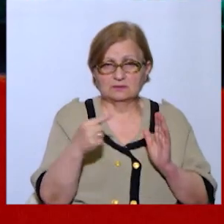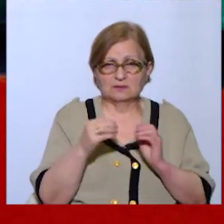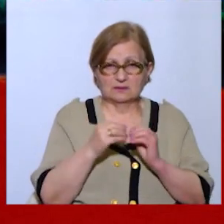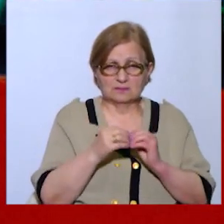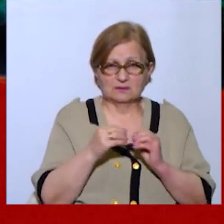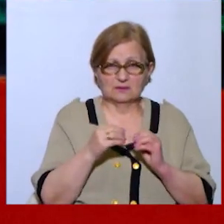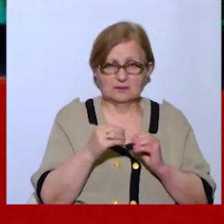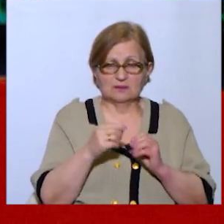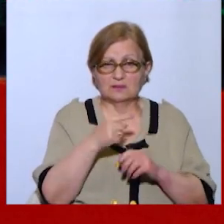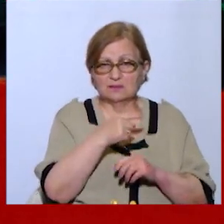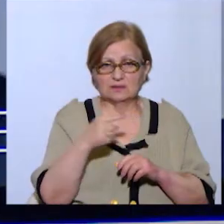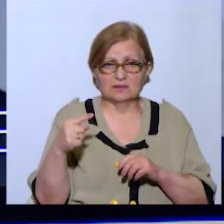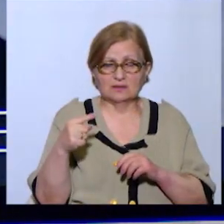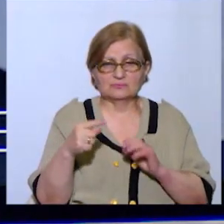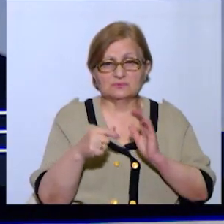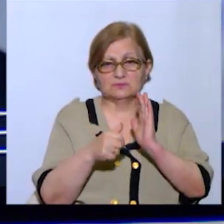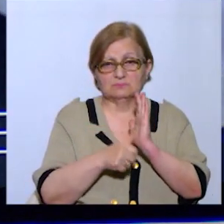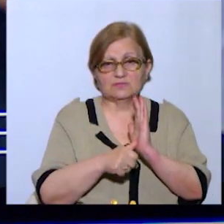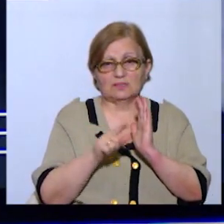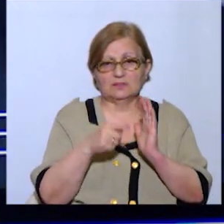მინუს 6.2.